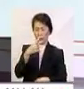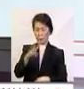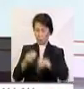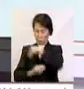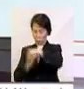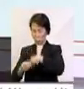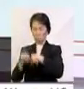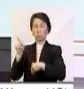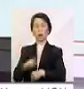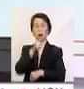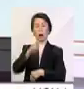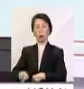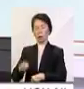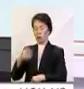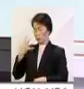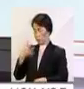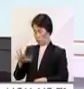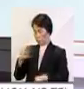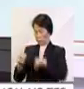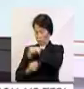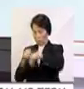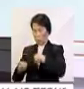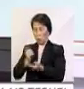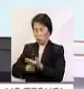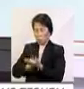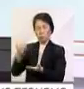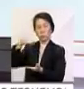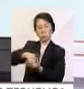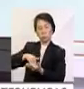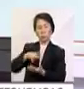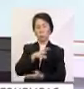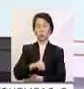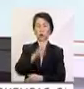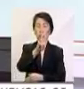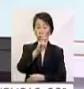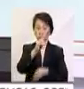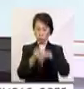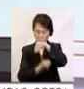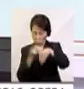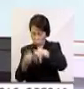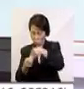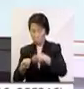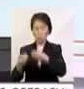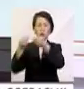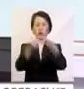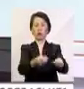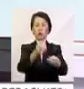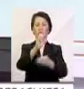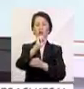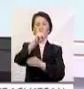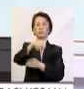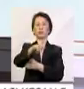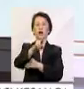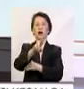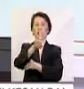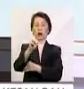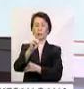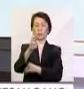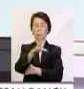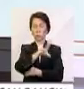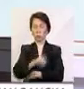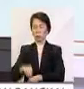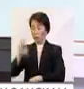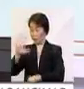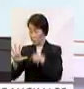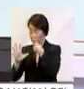transaksi dibatalkan, 15 transaksi dirunding semula dan 20 transaksi diserah kepada SPRM serta 5